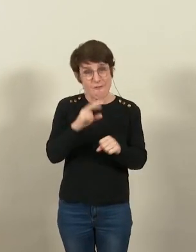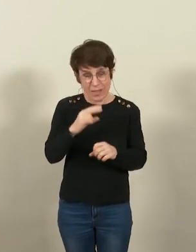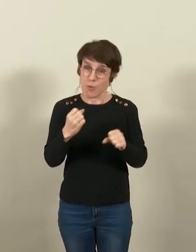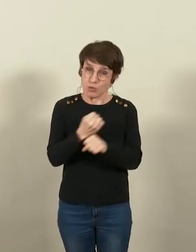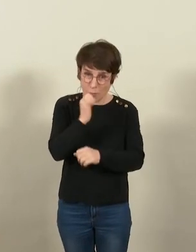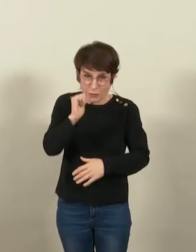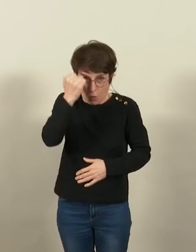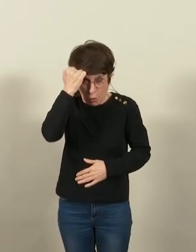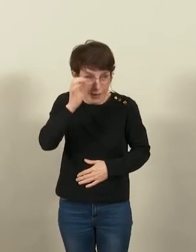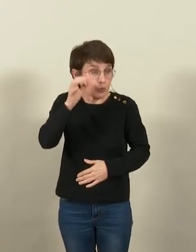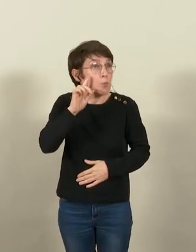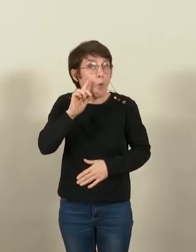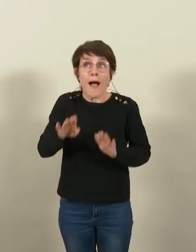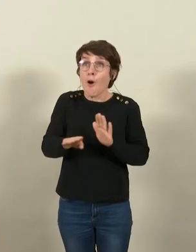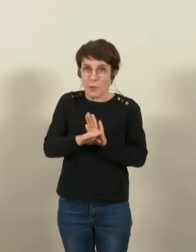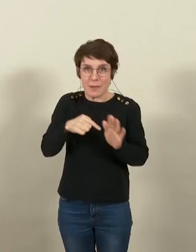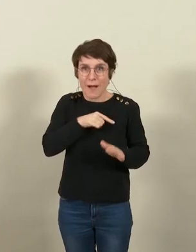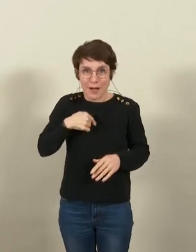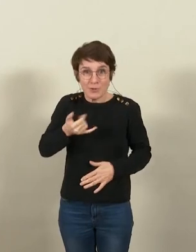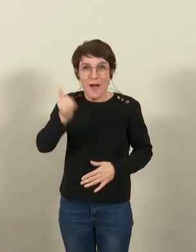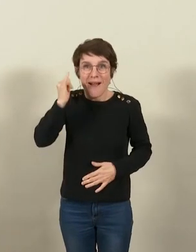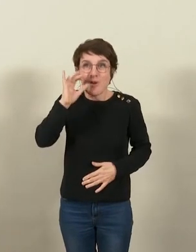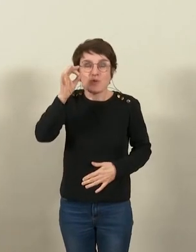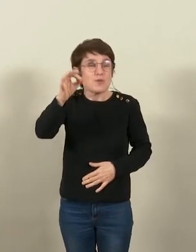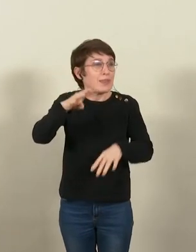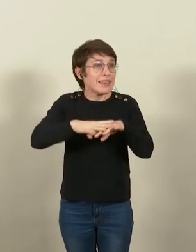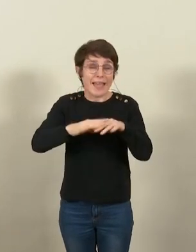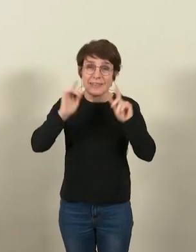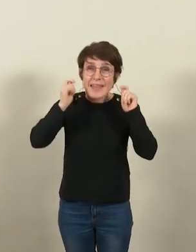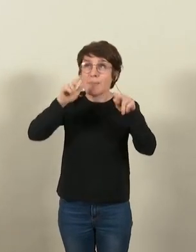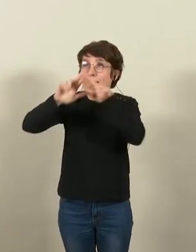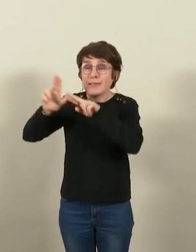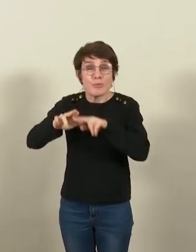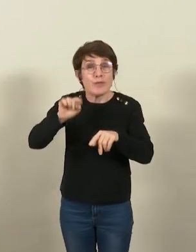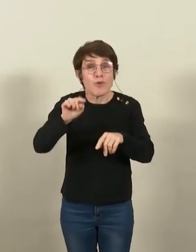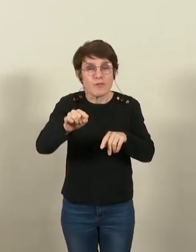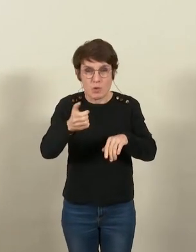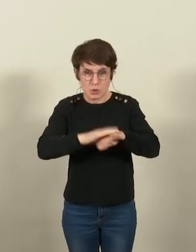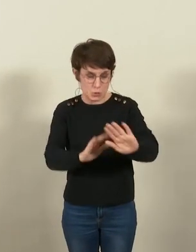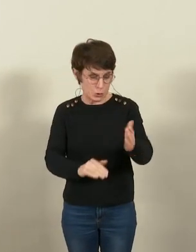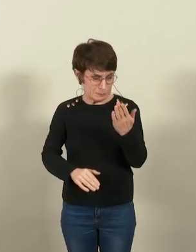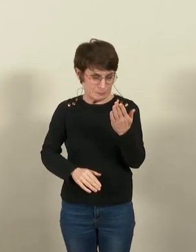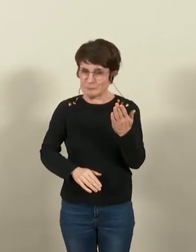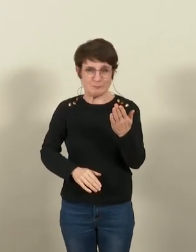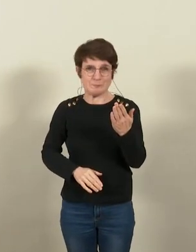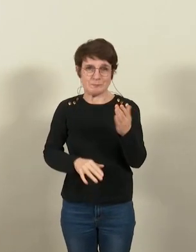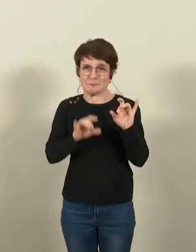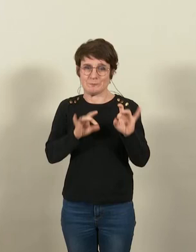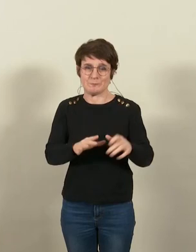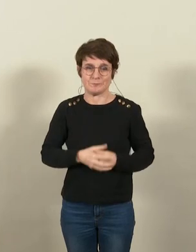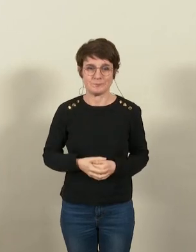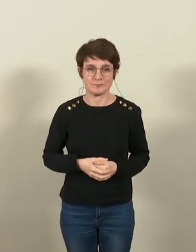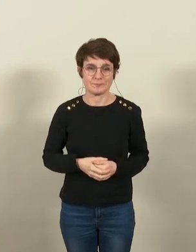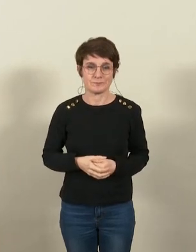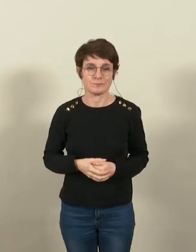fondamentalement on était plutôt favorable à un projet de réhabilitation sur euh sur le quartier de l'abay merci